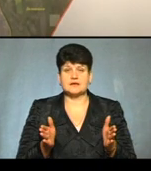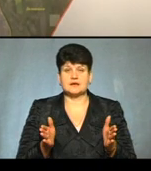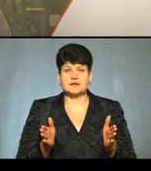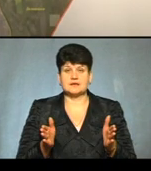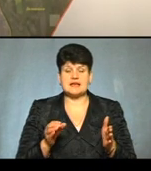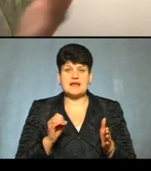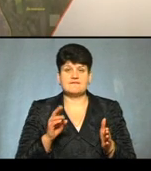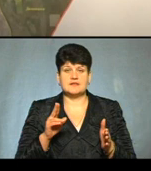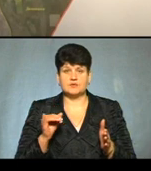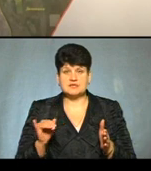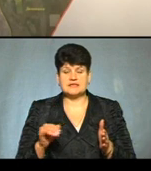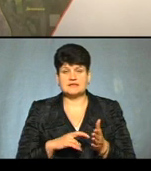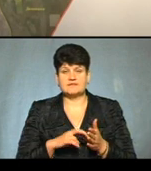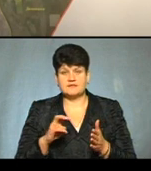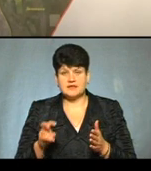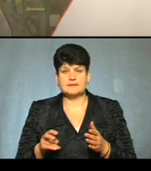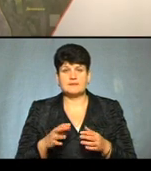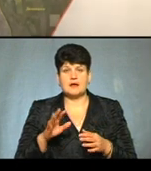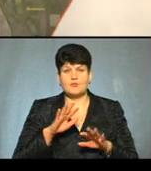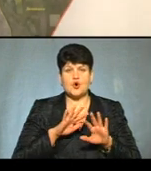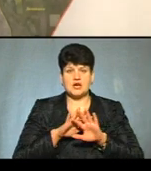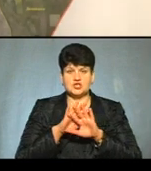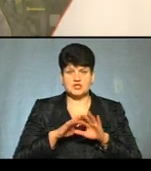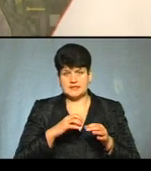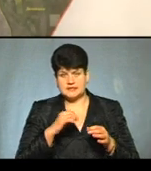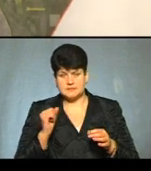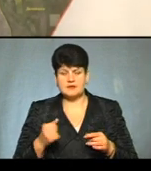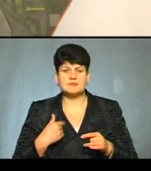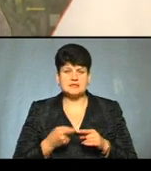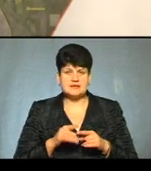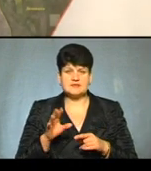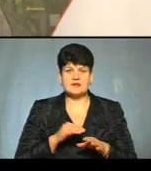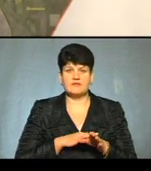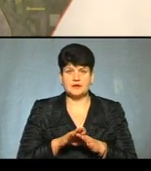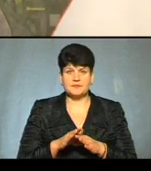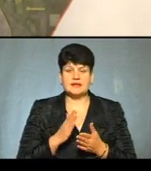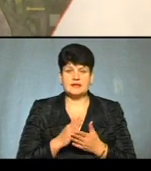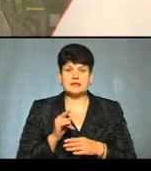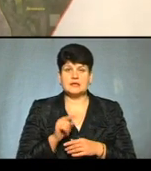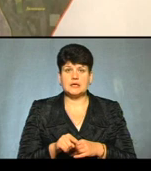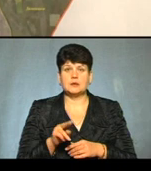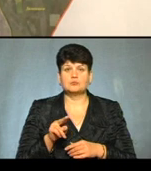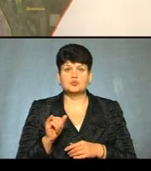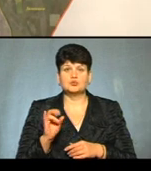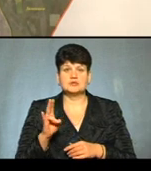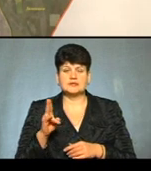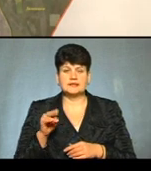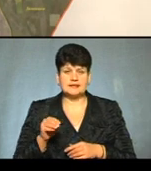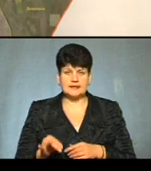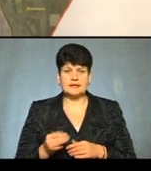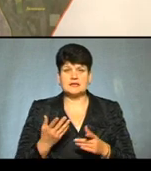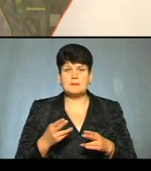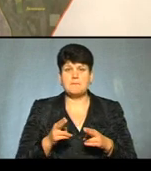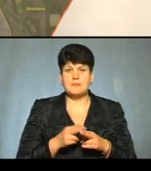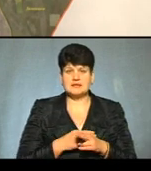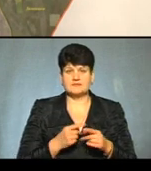відкрити евакуаційний виход або зняти решітку на першому поверсі, звичайно, ми це виконали. Але є такі пункти, які